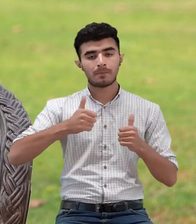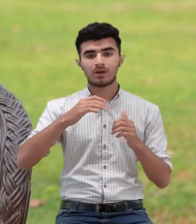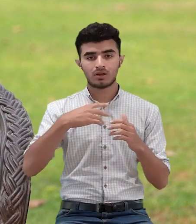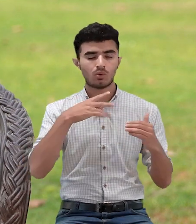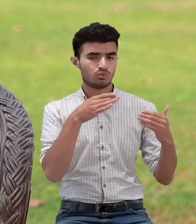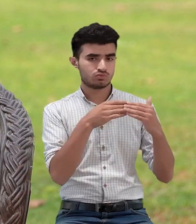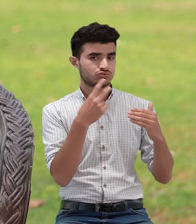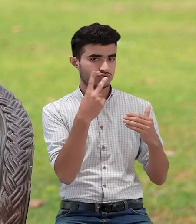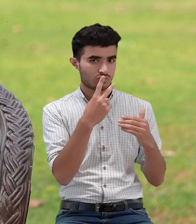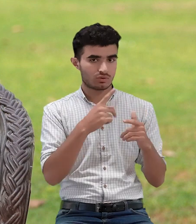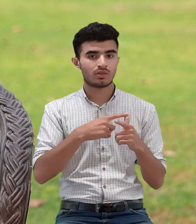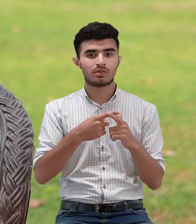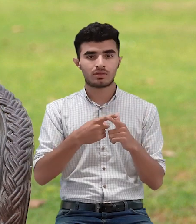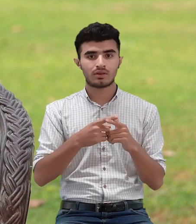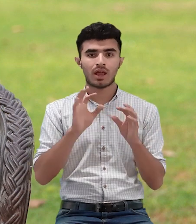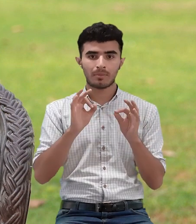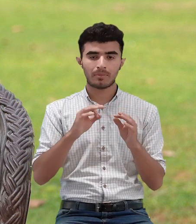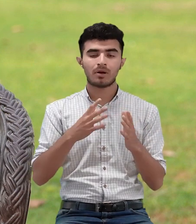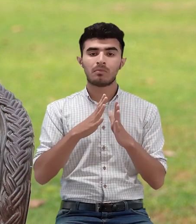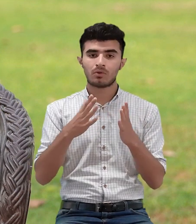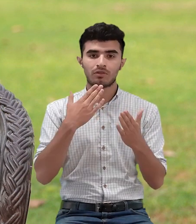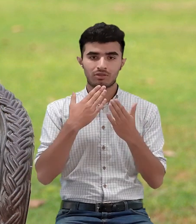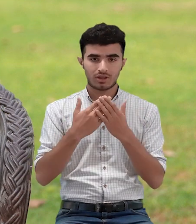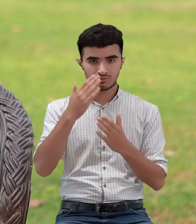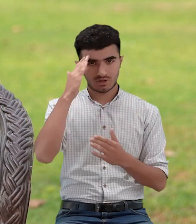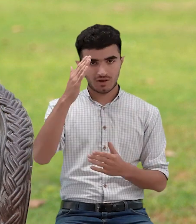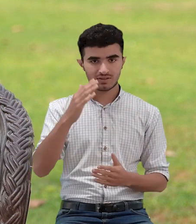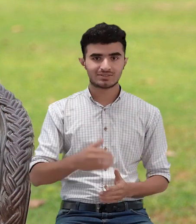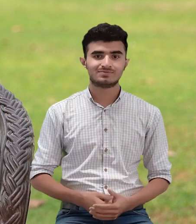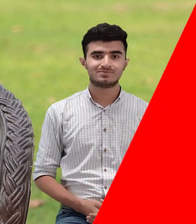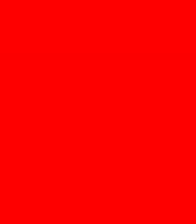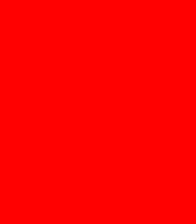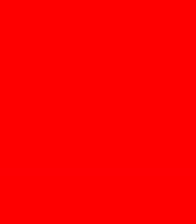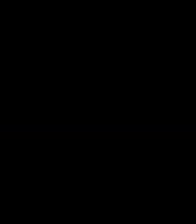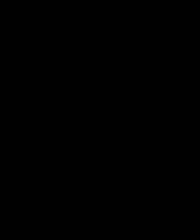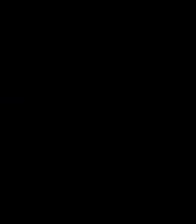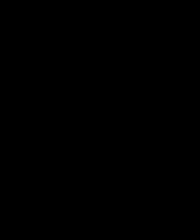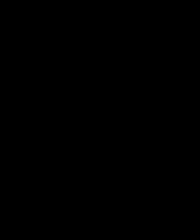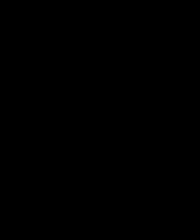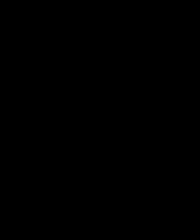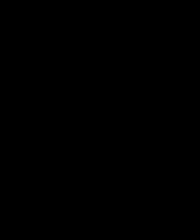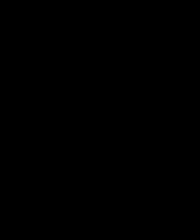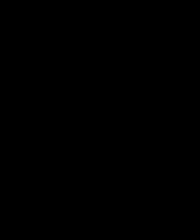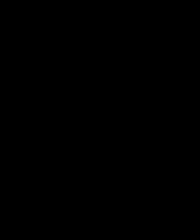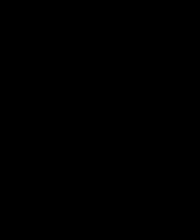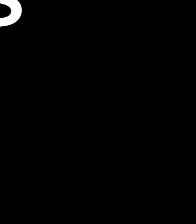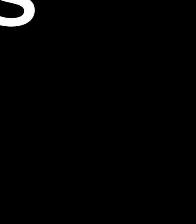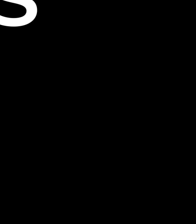جیلس ہونے لگ جاتے ہیں۔ تو اس کے ساتھ ہی اجازت چاہتا ہوں، خدا حافظ۔